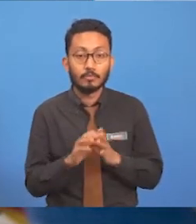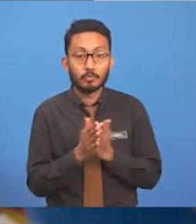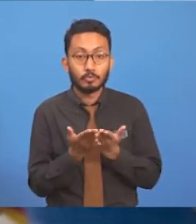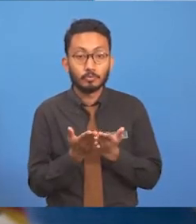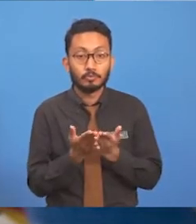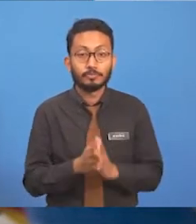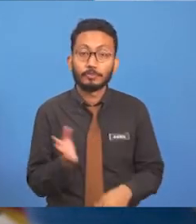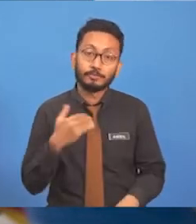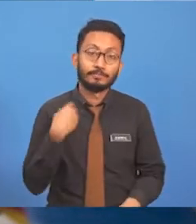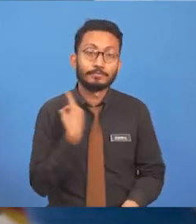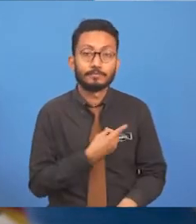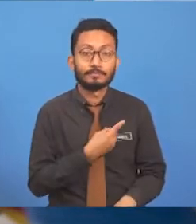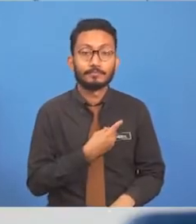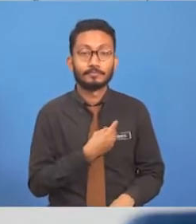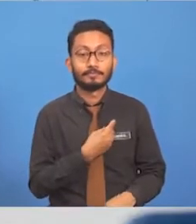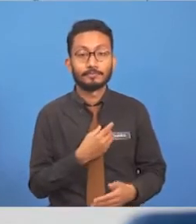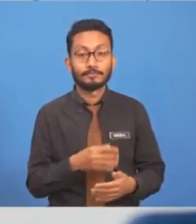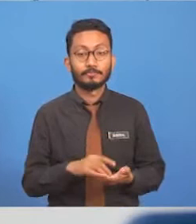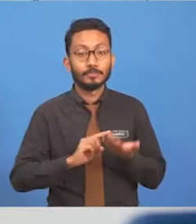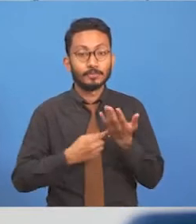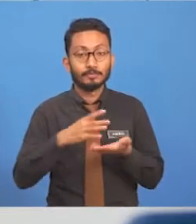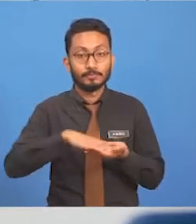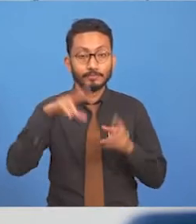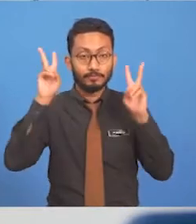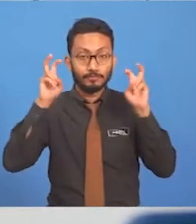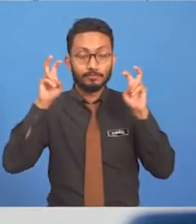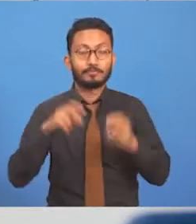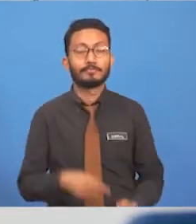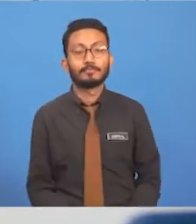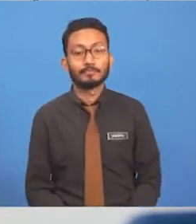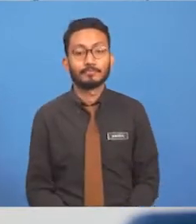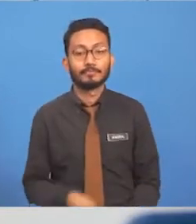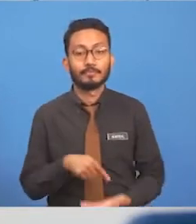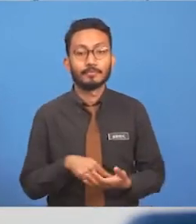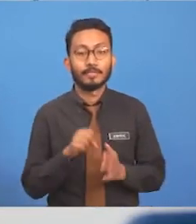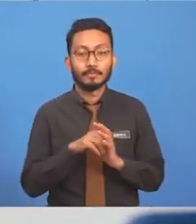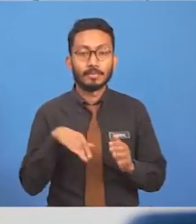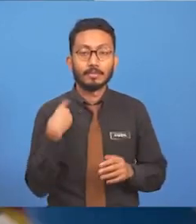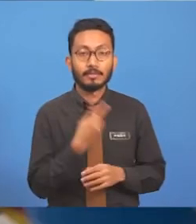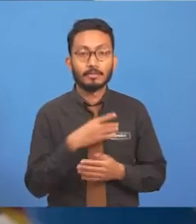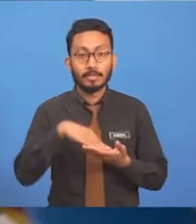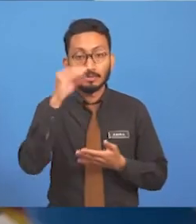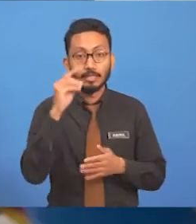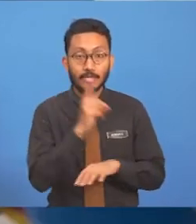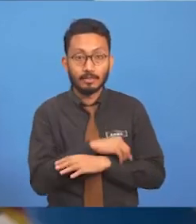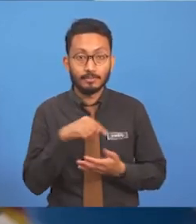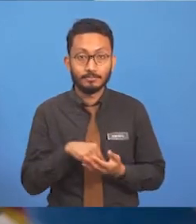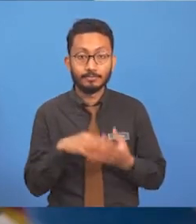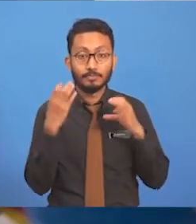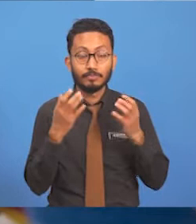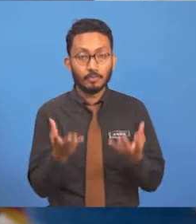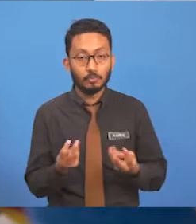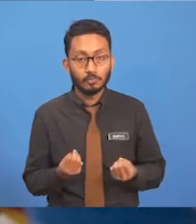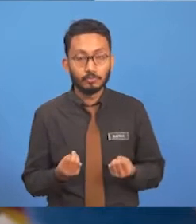Jom kita bulatkan topik hari ini murid-murid sebelum memulakan pembelajaran pada hari ini Suhanda